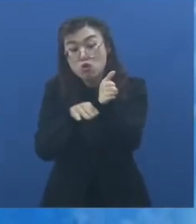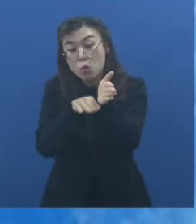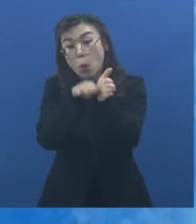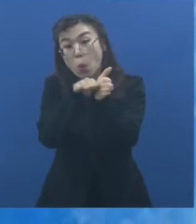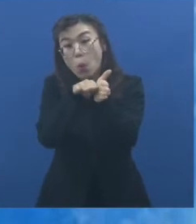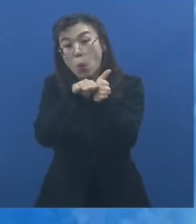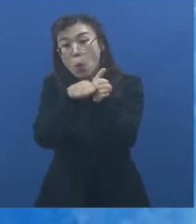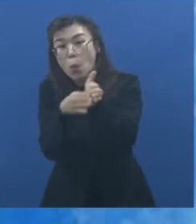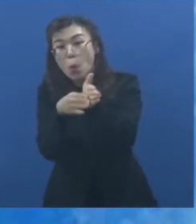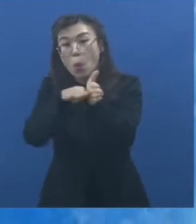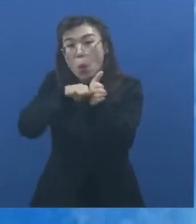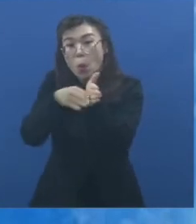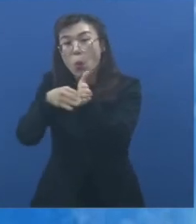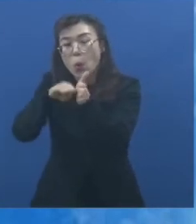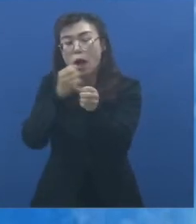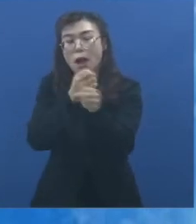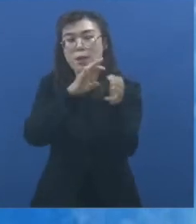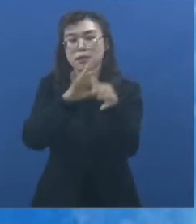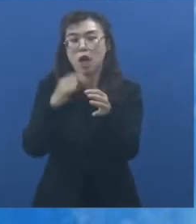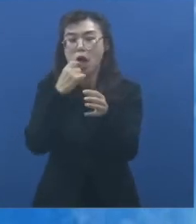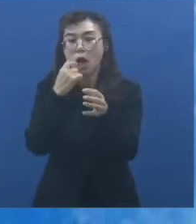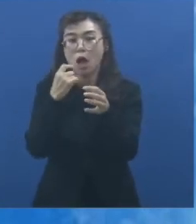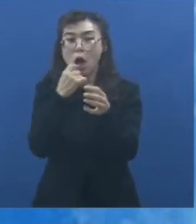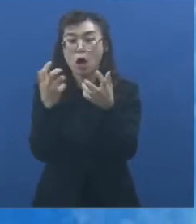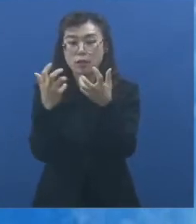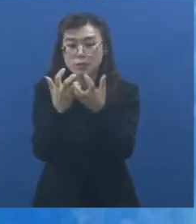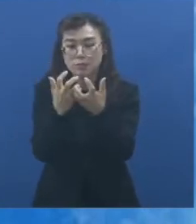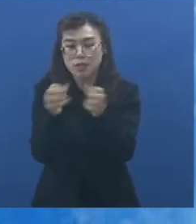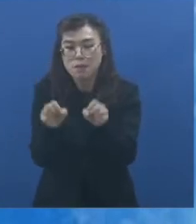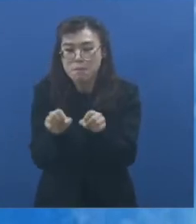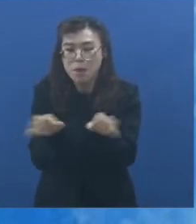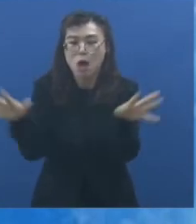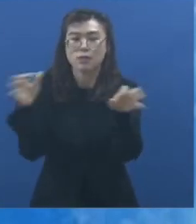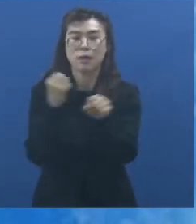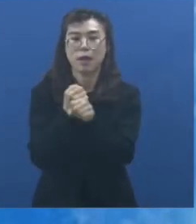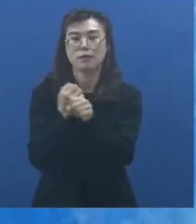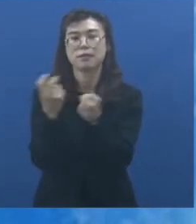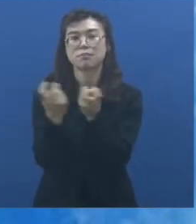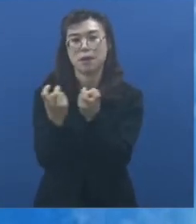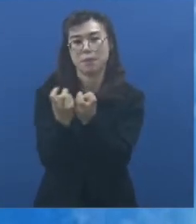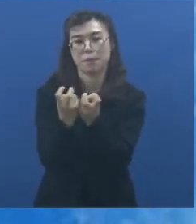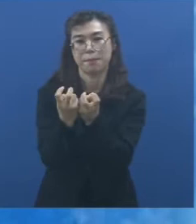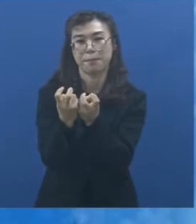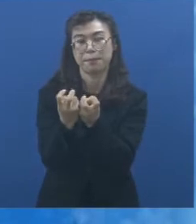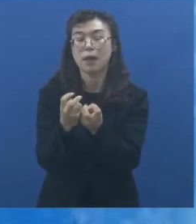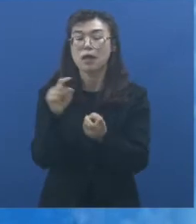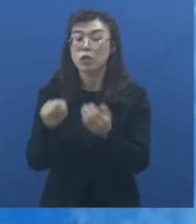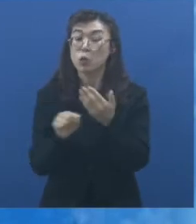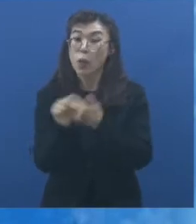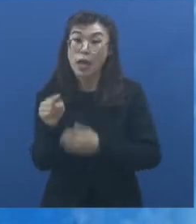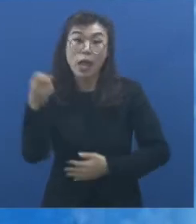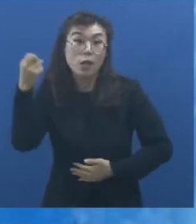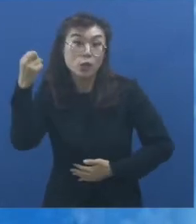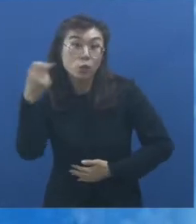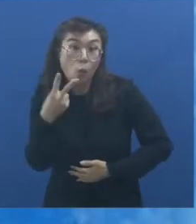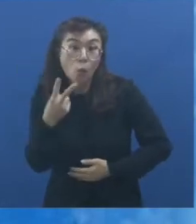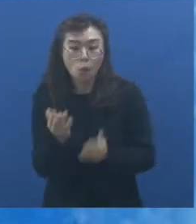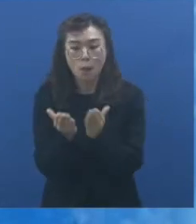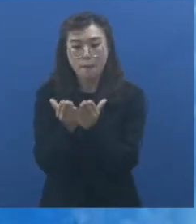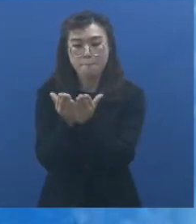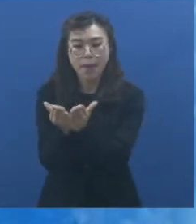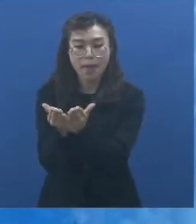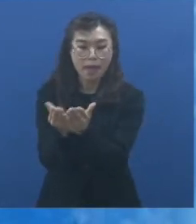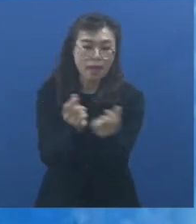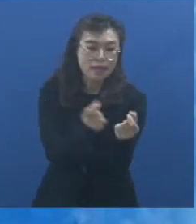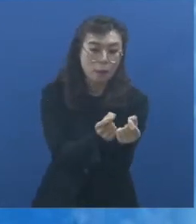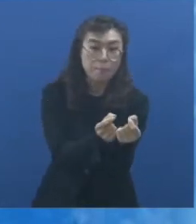이제 그 양쪽에 있나 얼음 들어갔다가 떨칠 수 있게 만들어 놨어요 사실을 한 그것 뿐만은 아니고 옆에 그 또